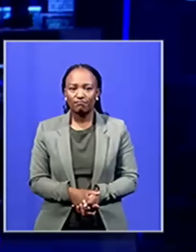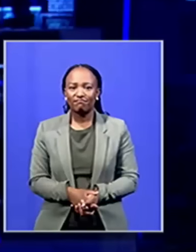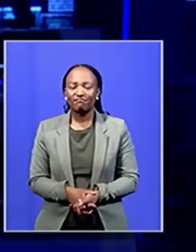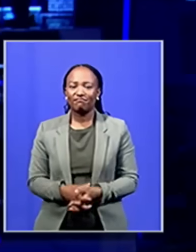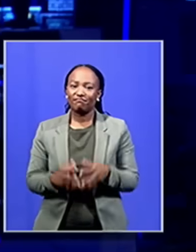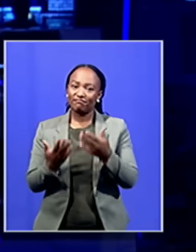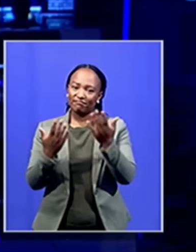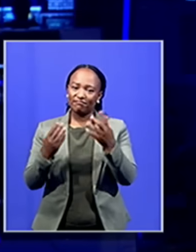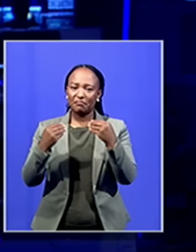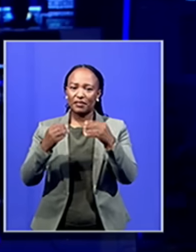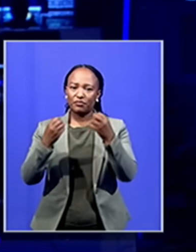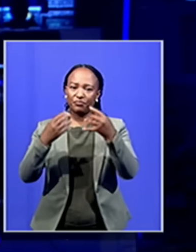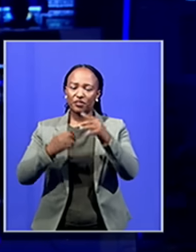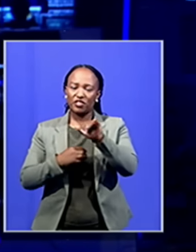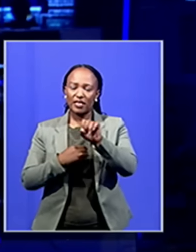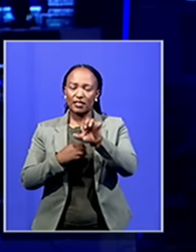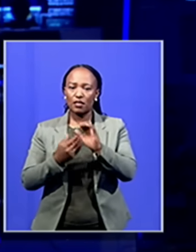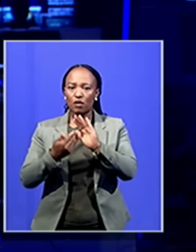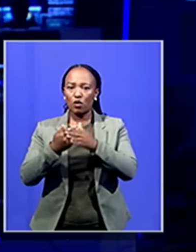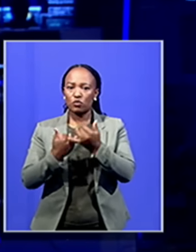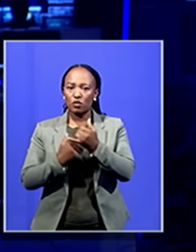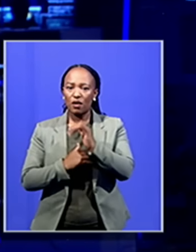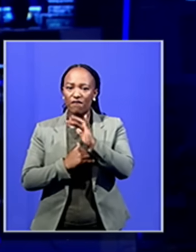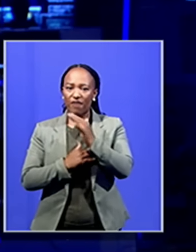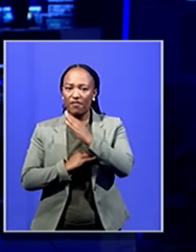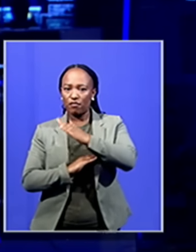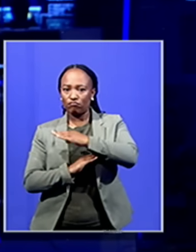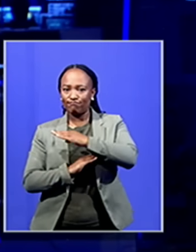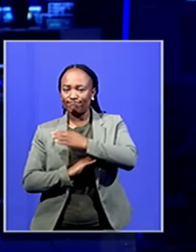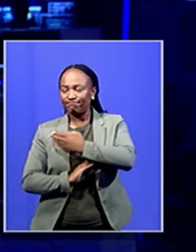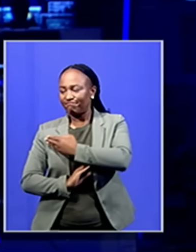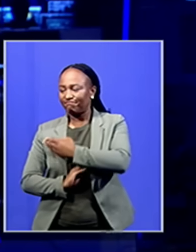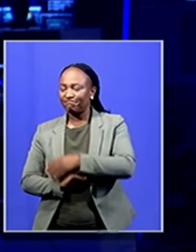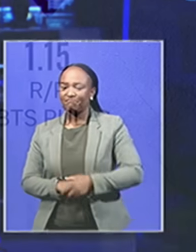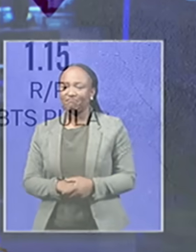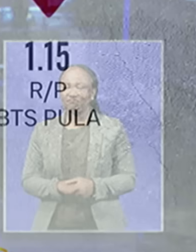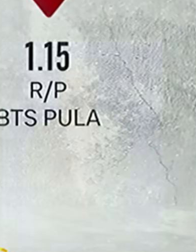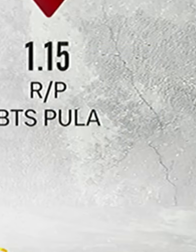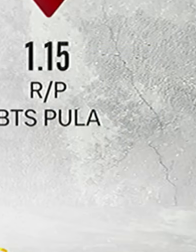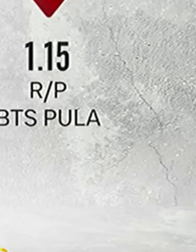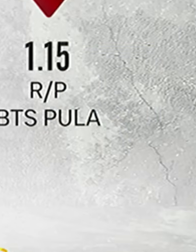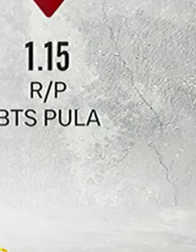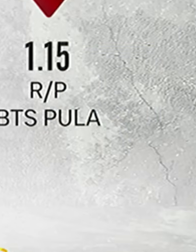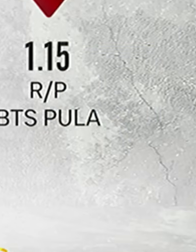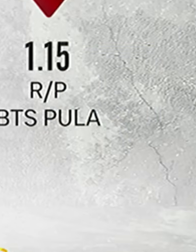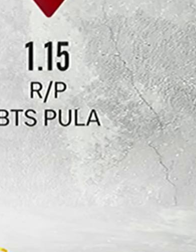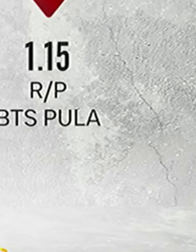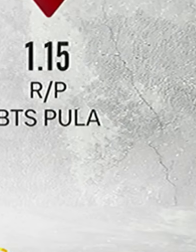Jale ha re bona gore mebaraka e sebeditse jwang ha JC ne kwala tsatsing lena o reng ya bohlano.